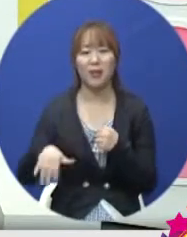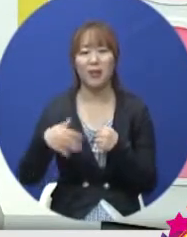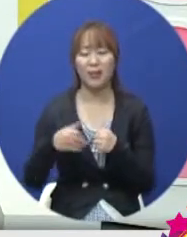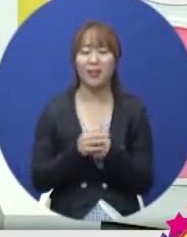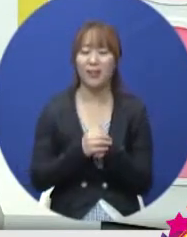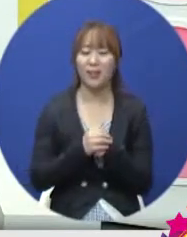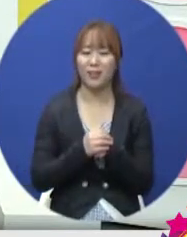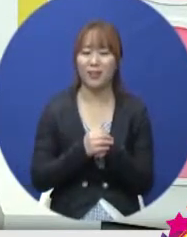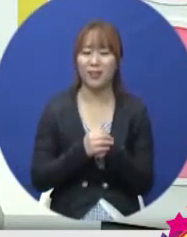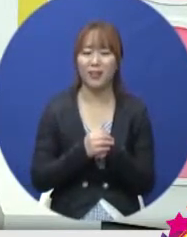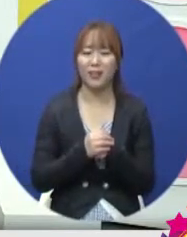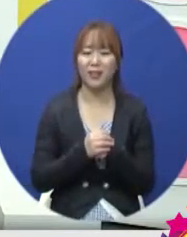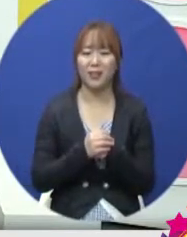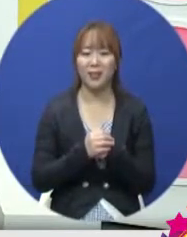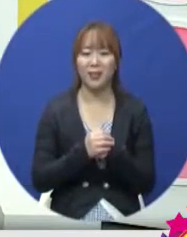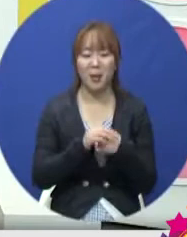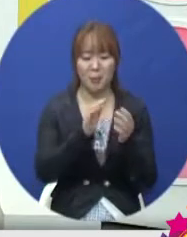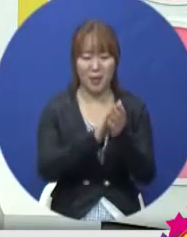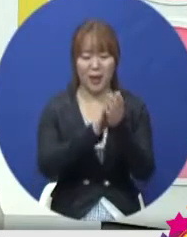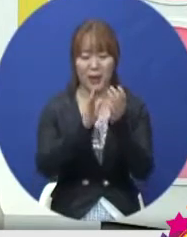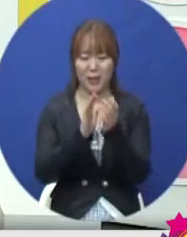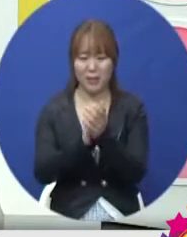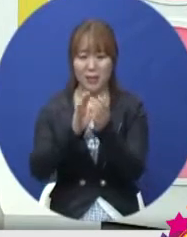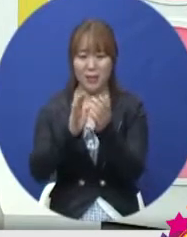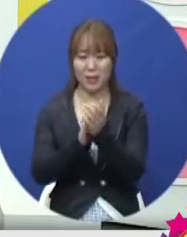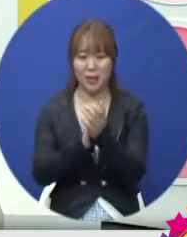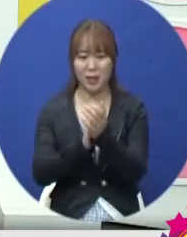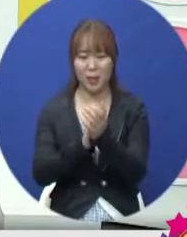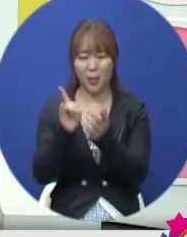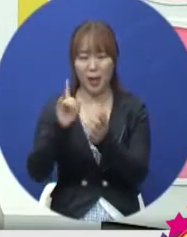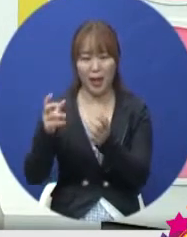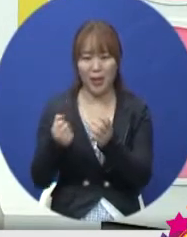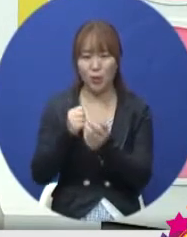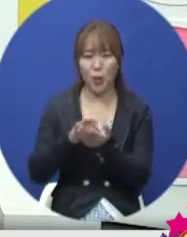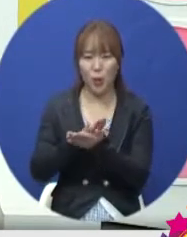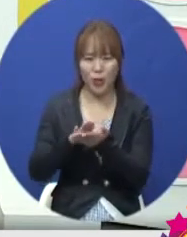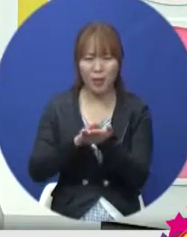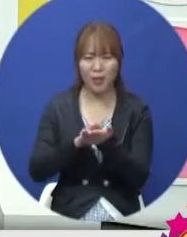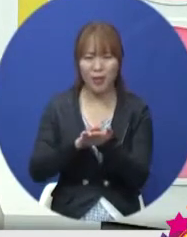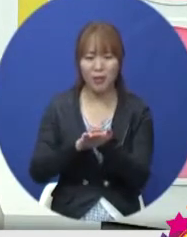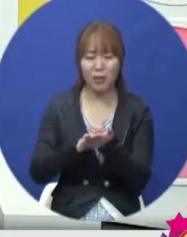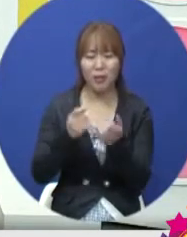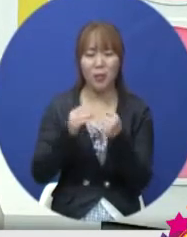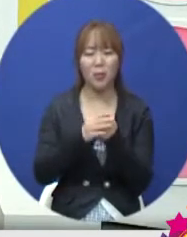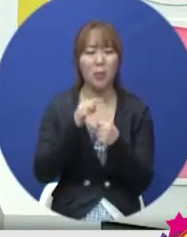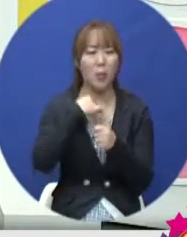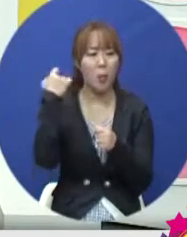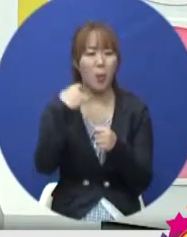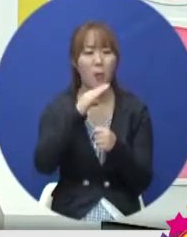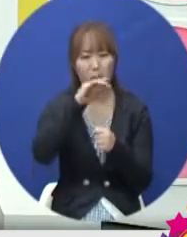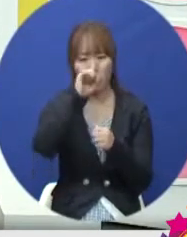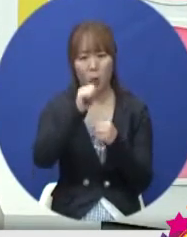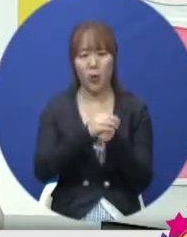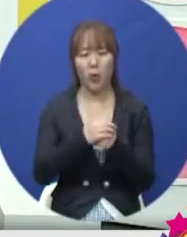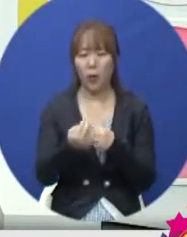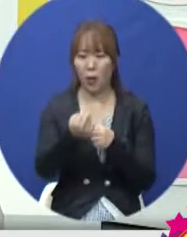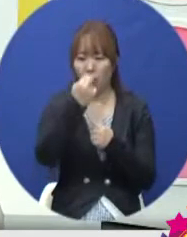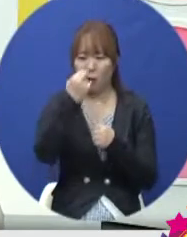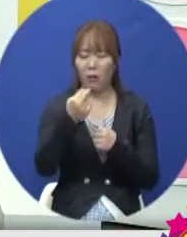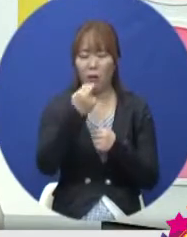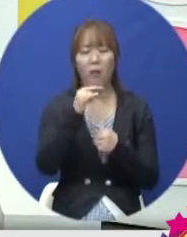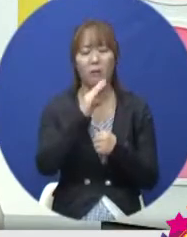잘하신다, 노래를. 아, 이렇게 박자를 정말 가지고 논다 그러잖아요. 네. 거기다가 음색도 너무 좋으시고. 폐활량도